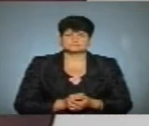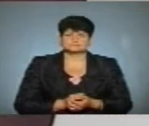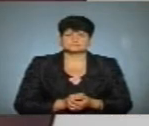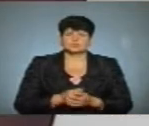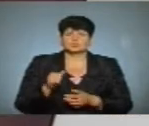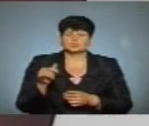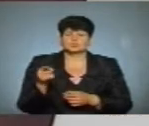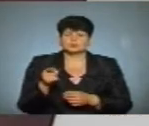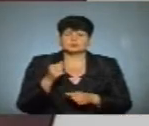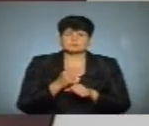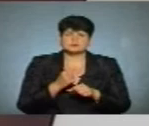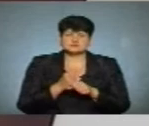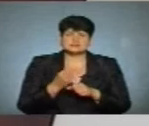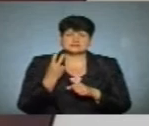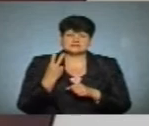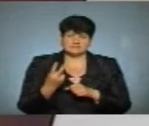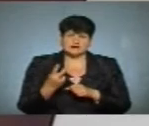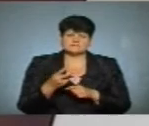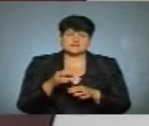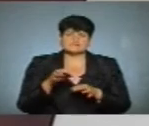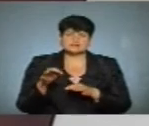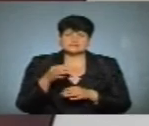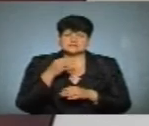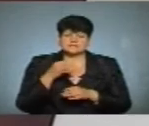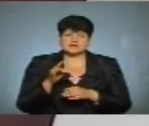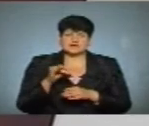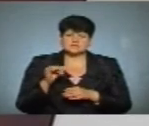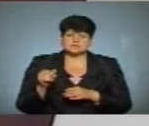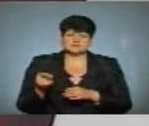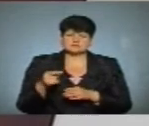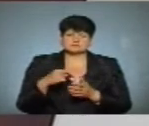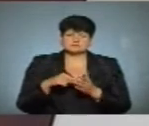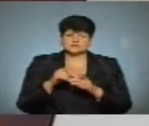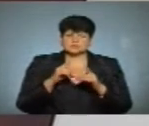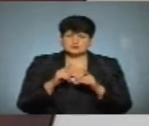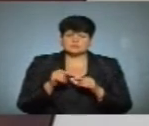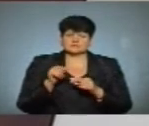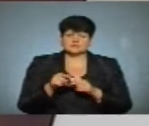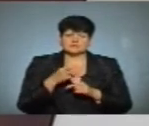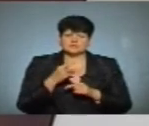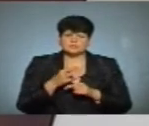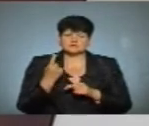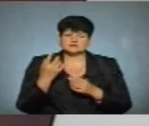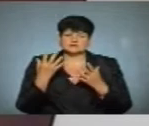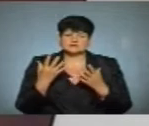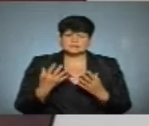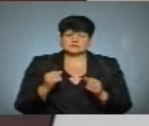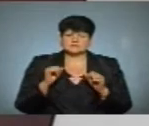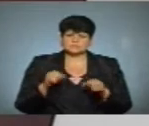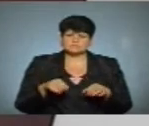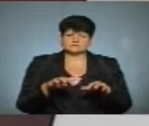У Тернополі працює два евакуатори, розповіла речниця Тернопільської міськради Мар'яна Зварич. За її словами, за день вони можуть